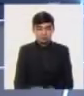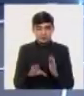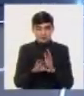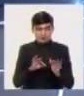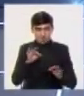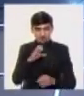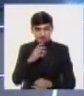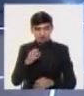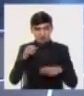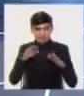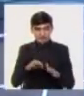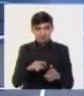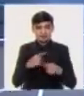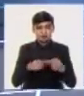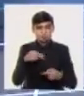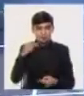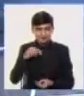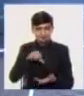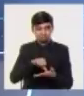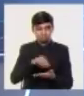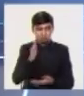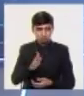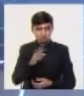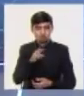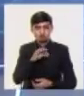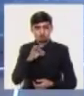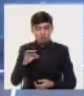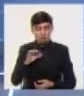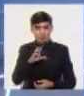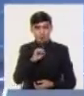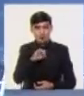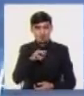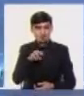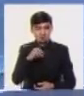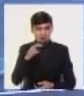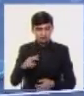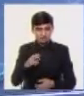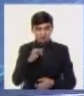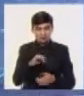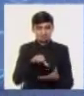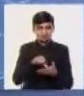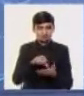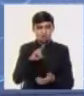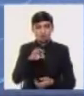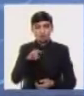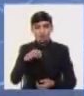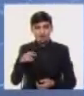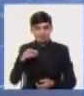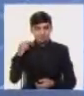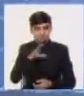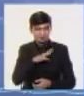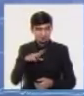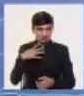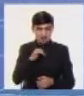Выборщики в США подтвердили, что следующим президентом США будет Джо Байден. Представители Дональда Трампа при этом